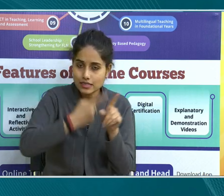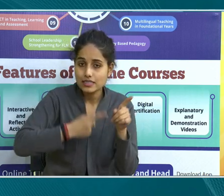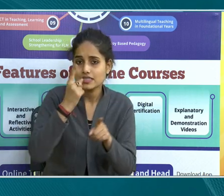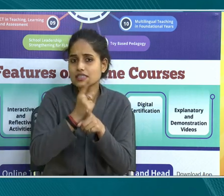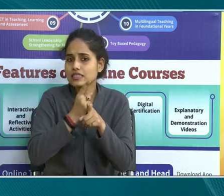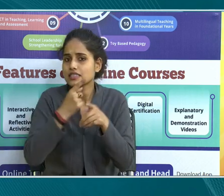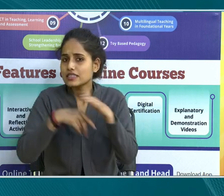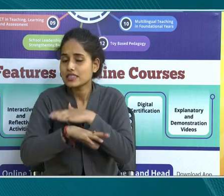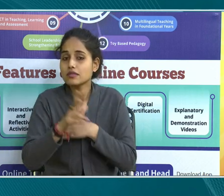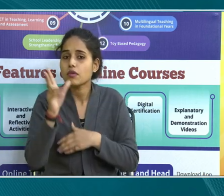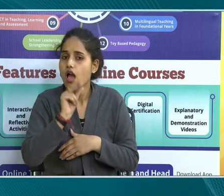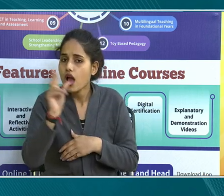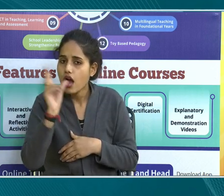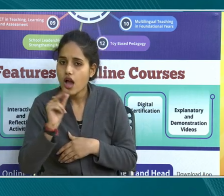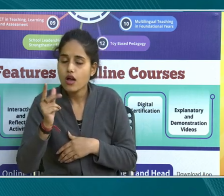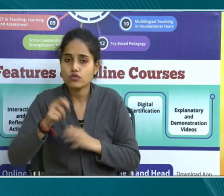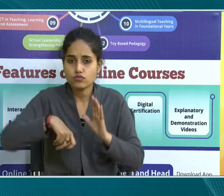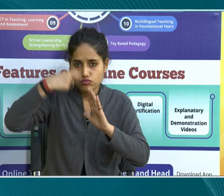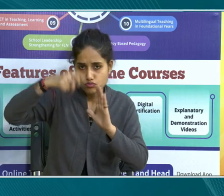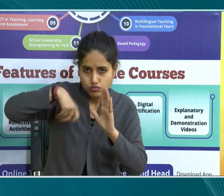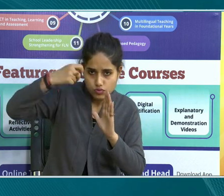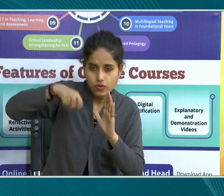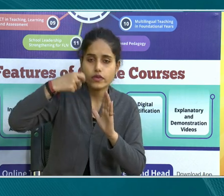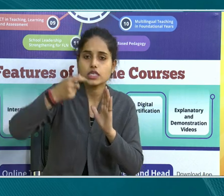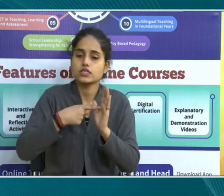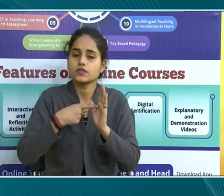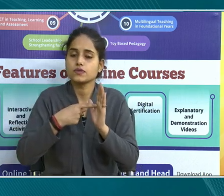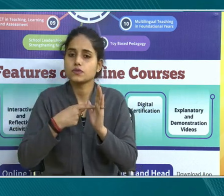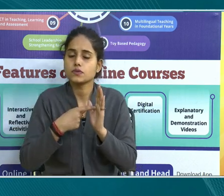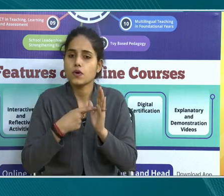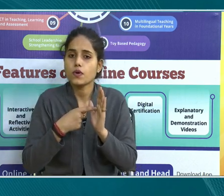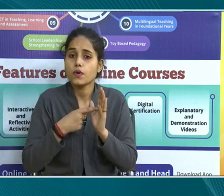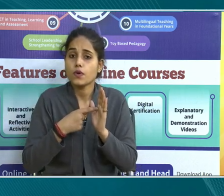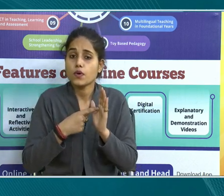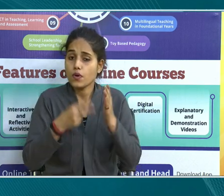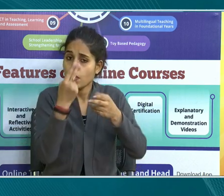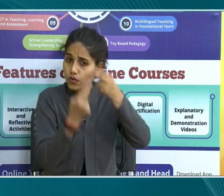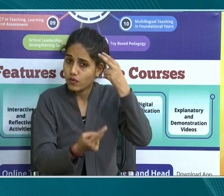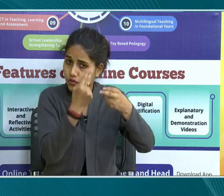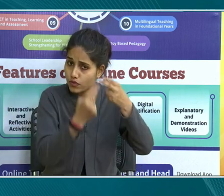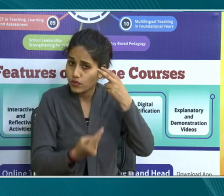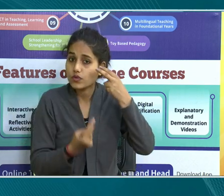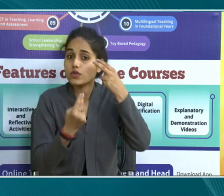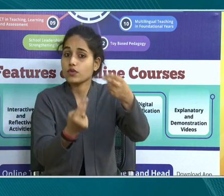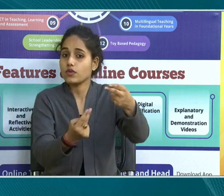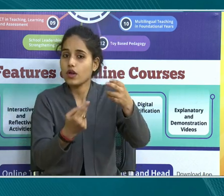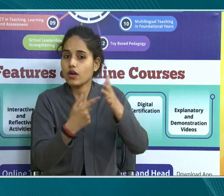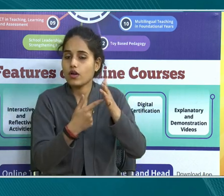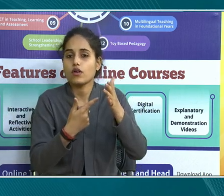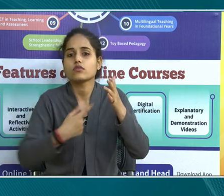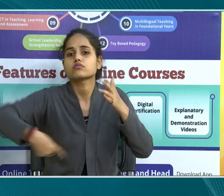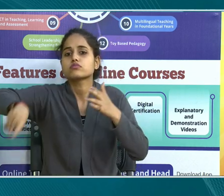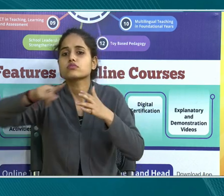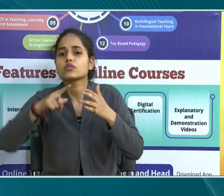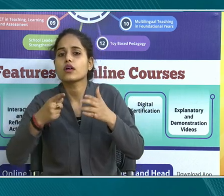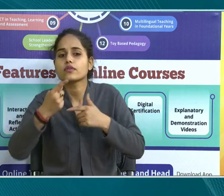हैं इसमें हम video mode use करते हैं आप उनको videos दिखा सकते हैं उनको कहानियां सुना सकते हैं आप उनके साथ